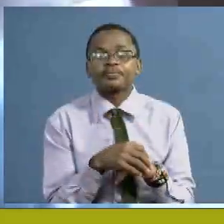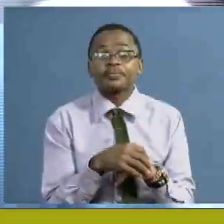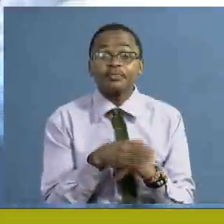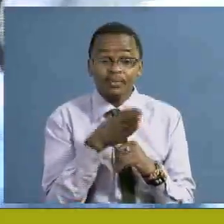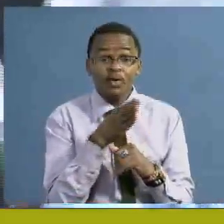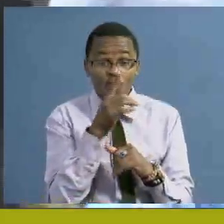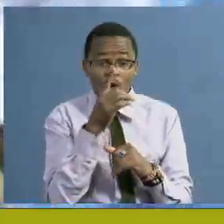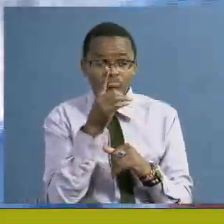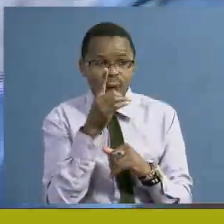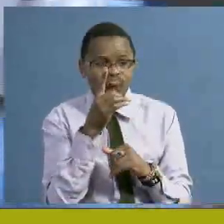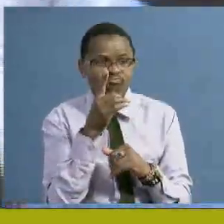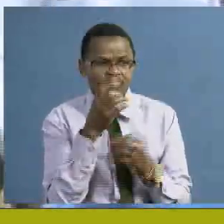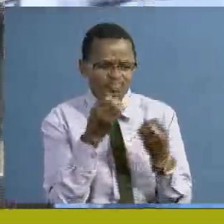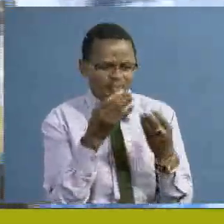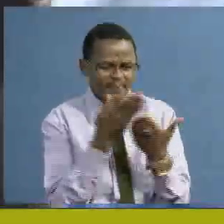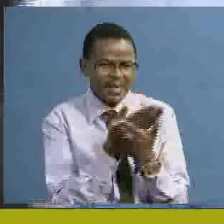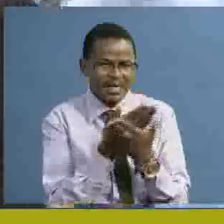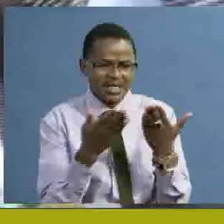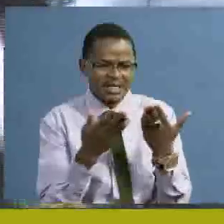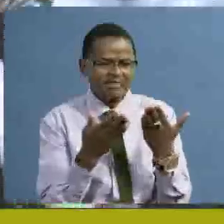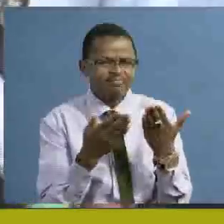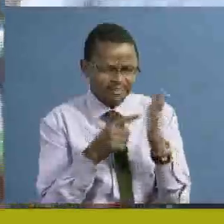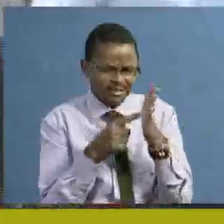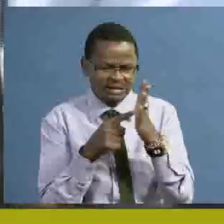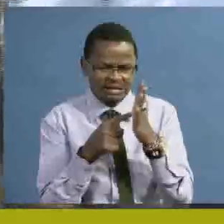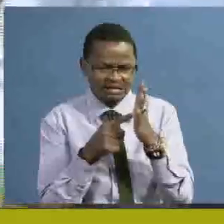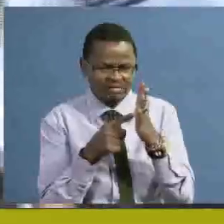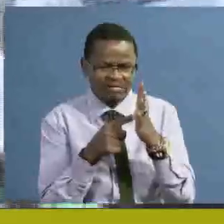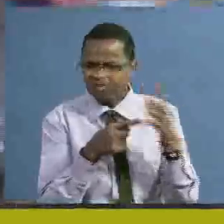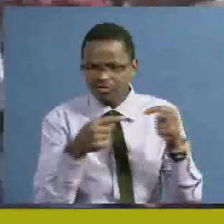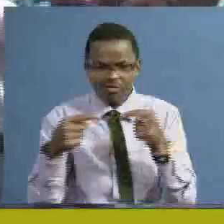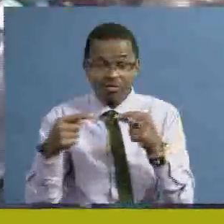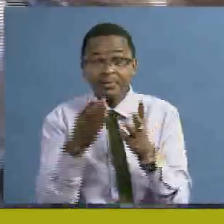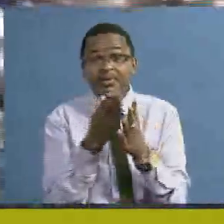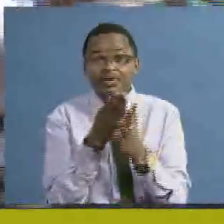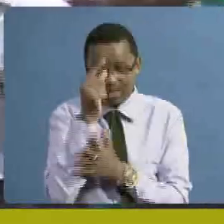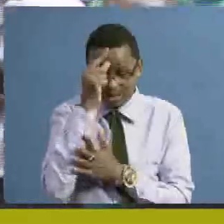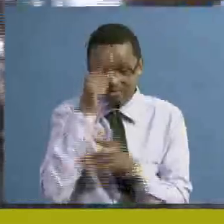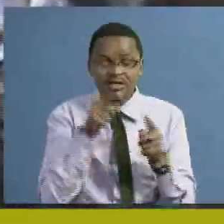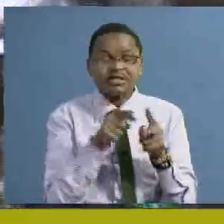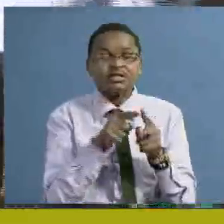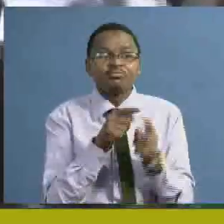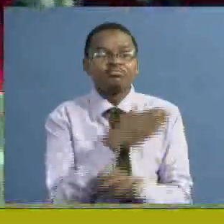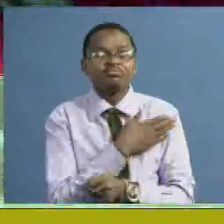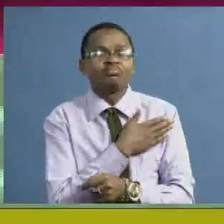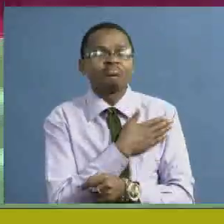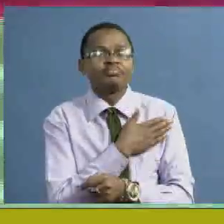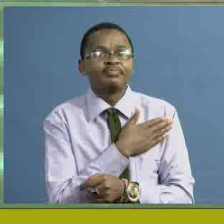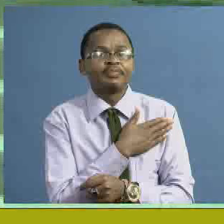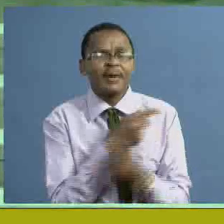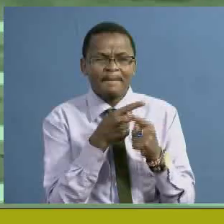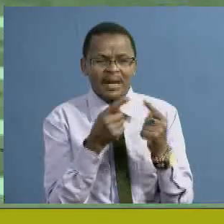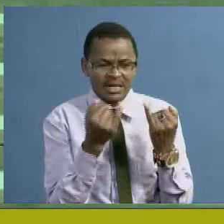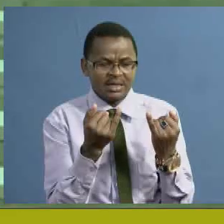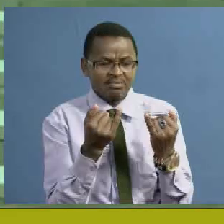Hii ni moja kati ya matukio mengi yaliyotoa taswira ya vuta ni kuvute kati ya serikali na upinzani.